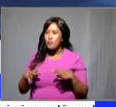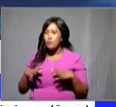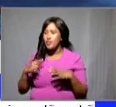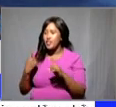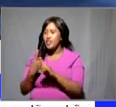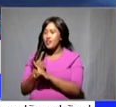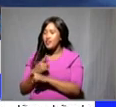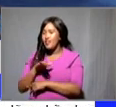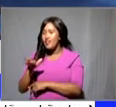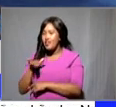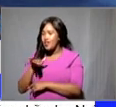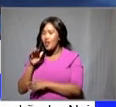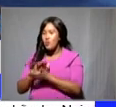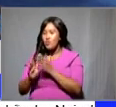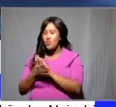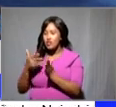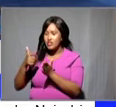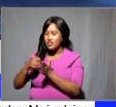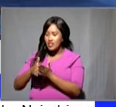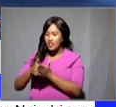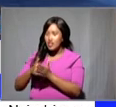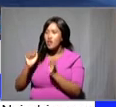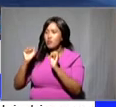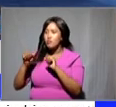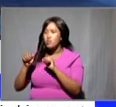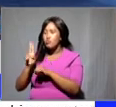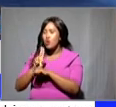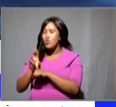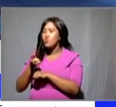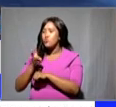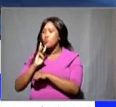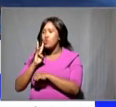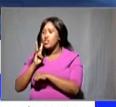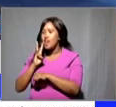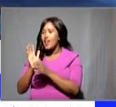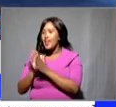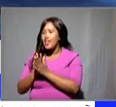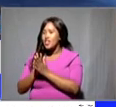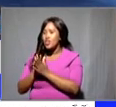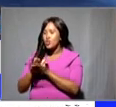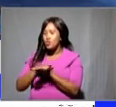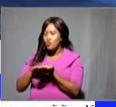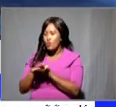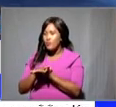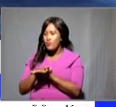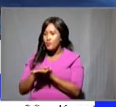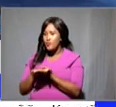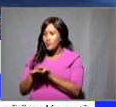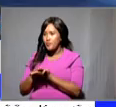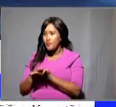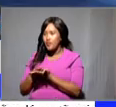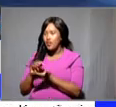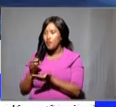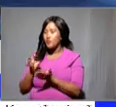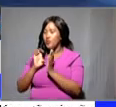gutari na sanitizer ni moe ke ni moe mai na thamuni wanyita riu